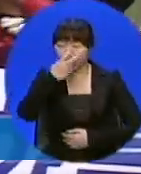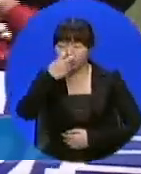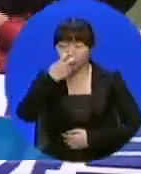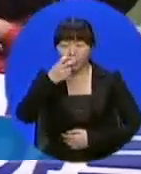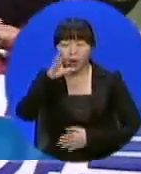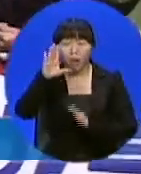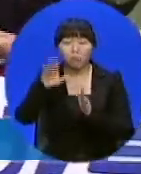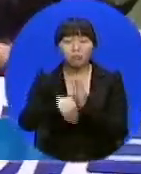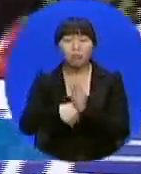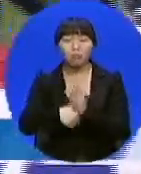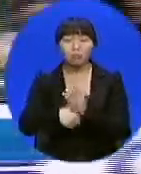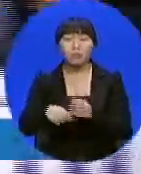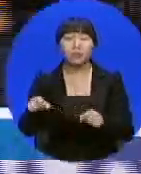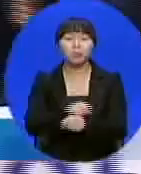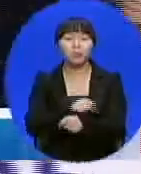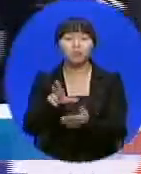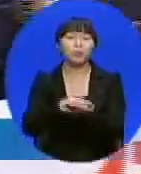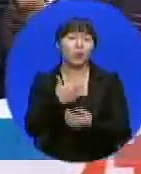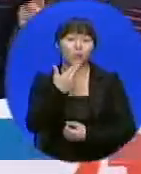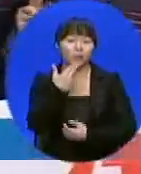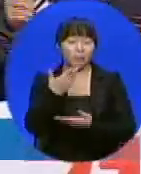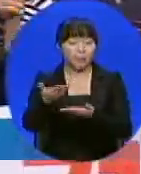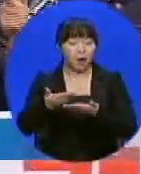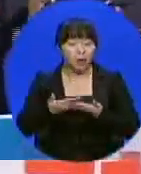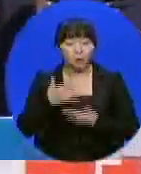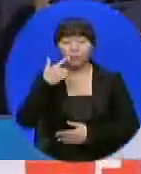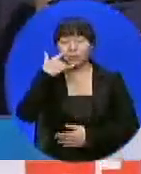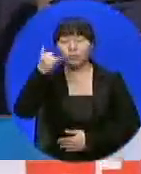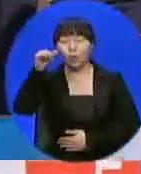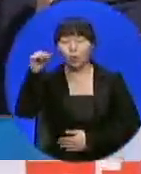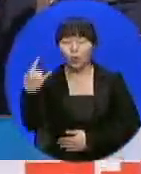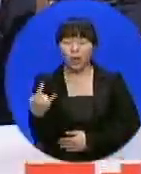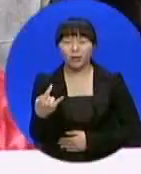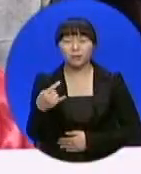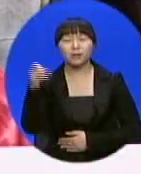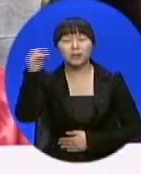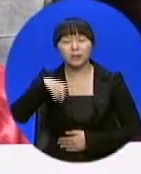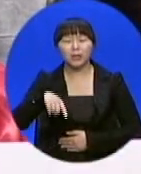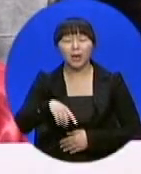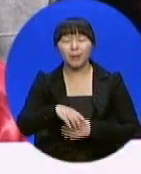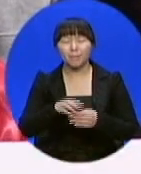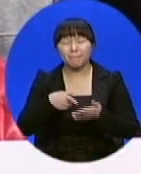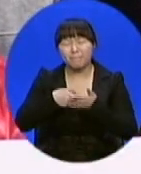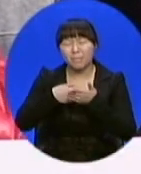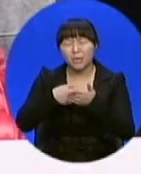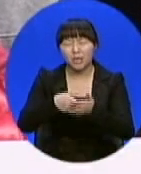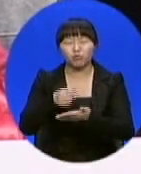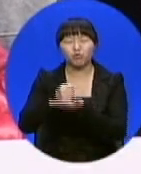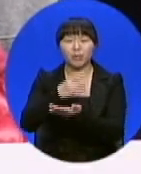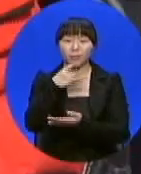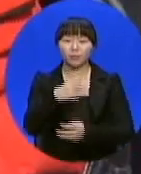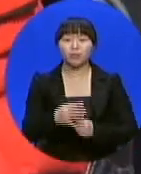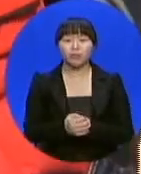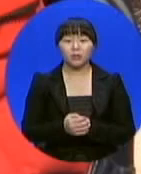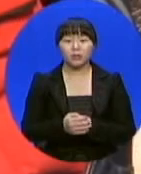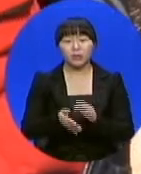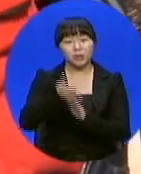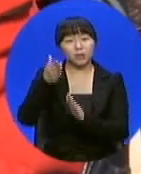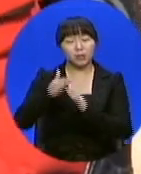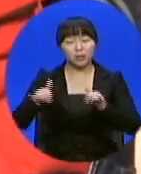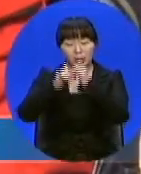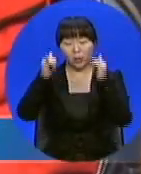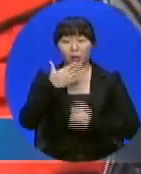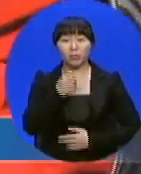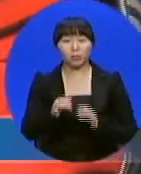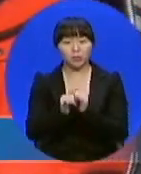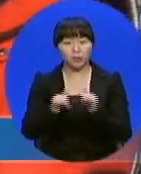조사에서 무혐의 처분을 받았다며 이는 부모의 측의 일방적인 주장이라고 반박했습니다. 또 시설의